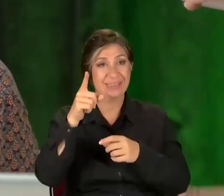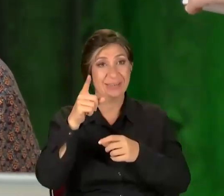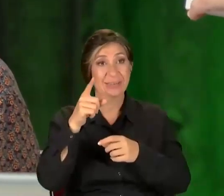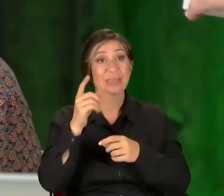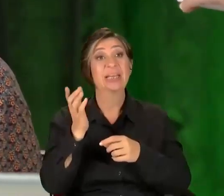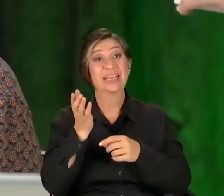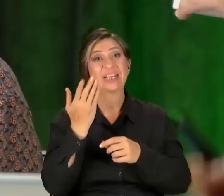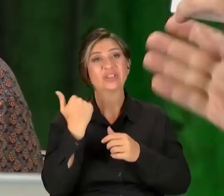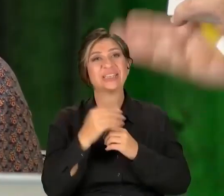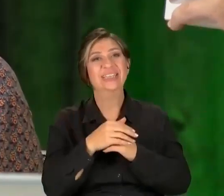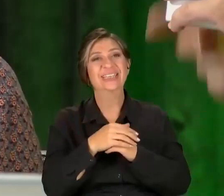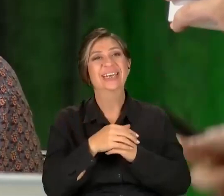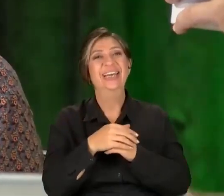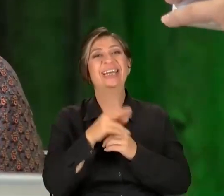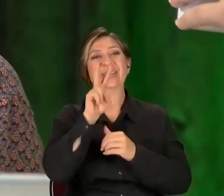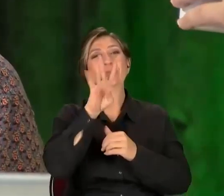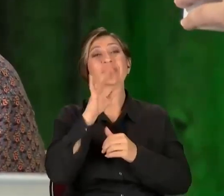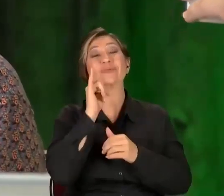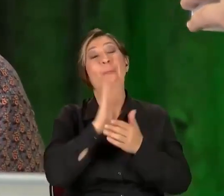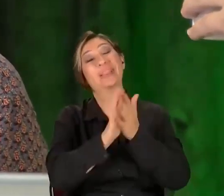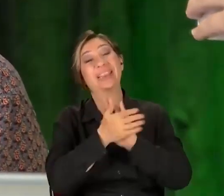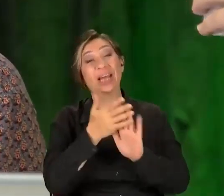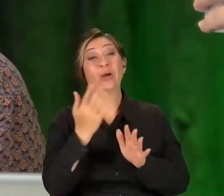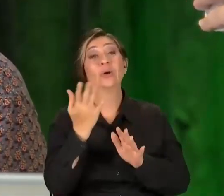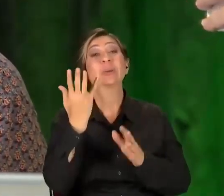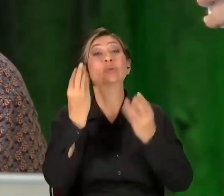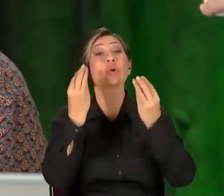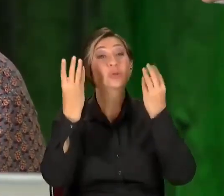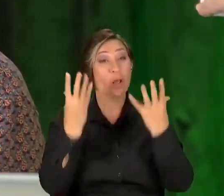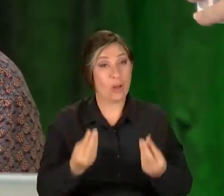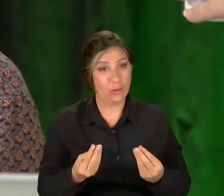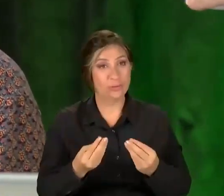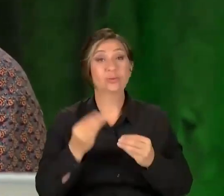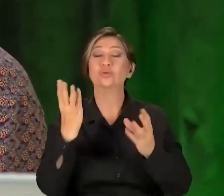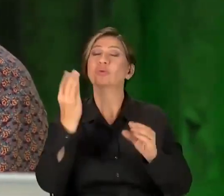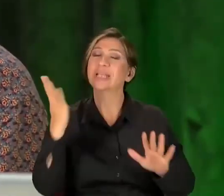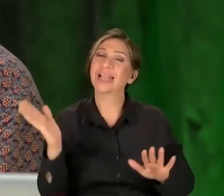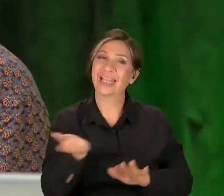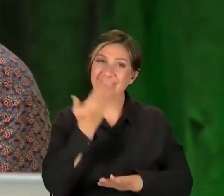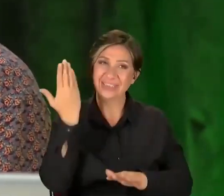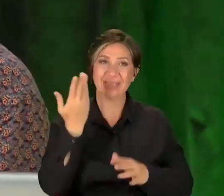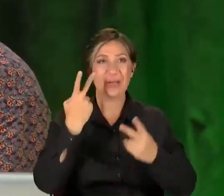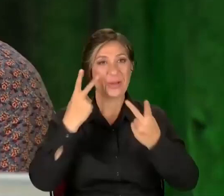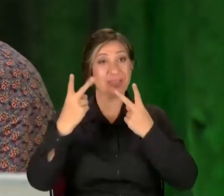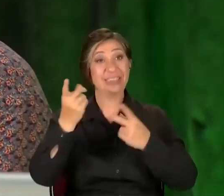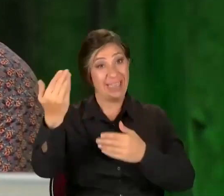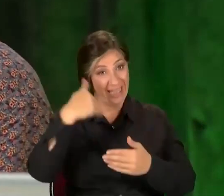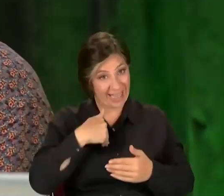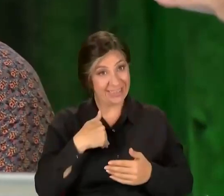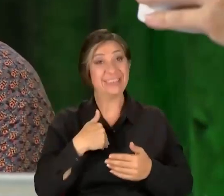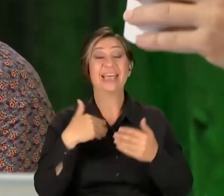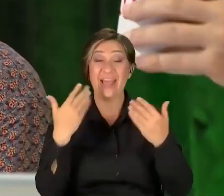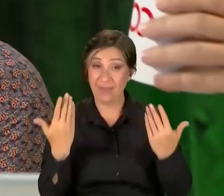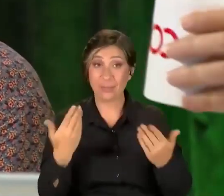Geçtik. 24 Ağustos'u geçtik. O zaman çok güzel oldu. Çok güzel oldu. Çok güzel geçti gösterimiz. Oldu. Evet. Siz de geldiniz zaten. Ben